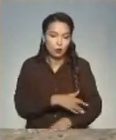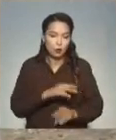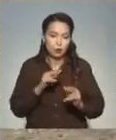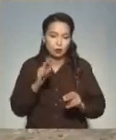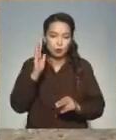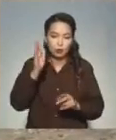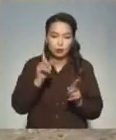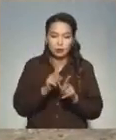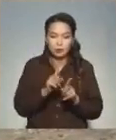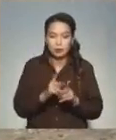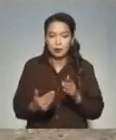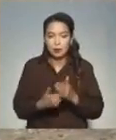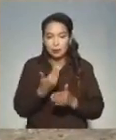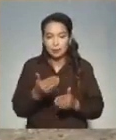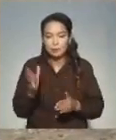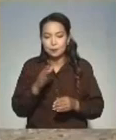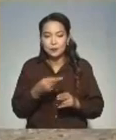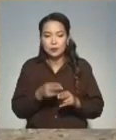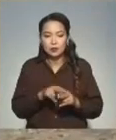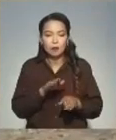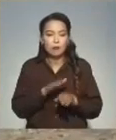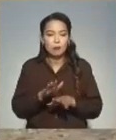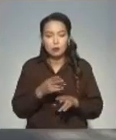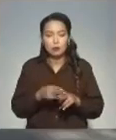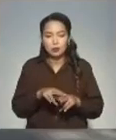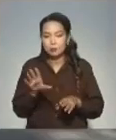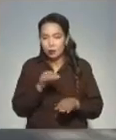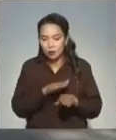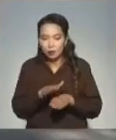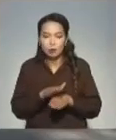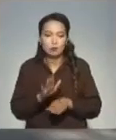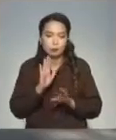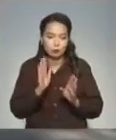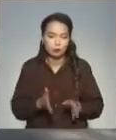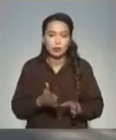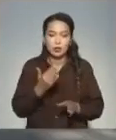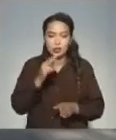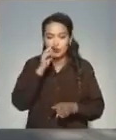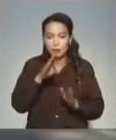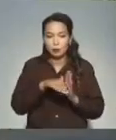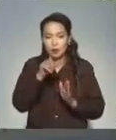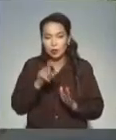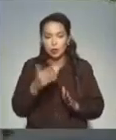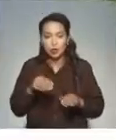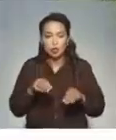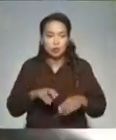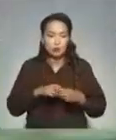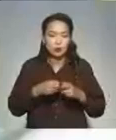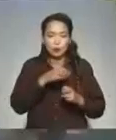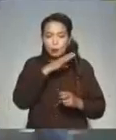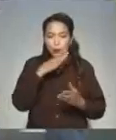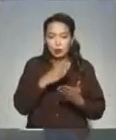сезінеміз және айтылған уәделердің бәрін орындауына себепкер боламыз. Шымкентте депутаттардың араласуымен шешімін тапқан мәселе аз емес.